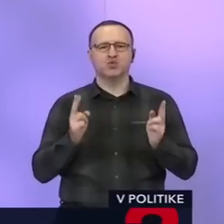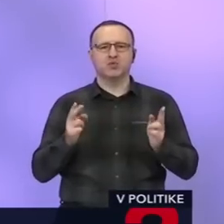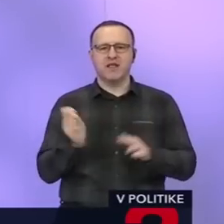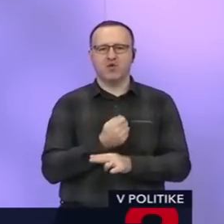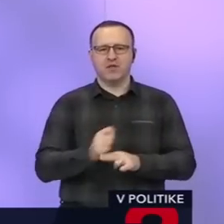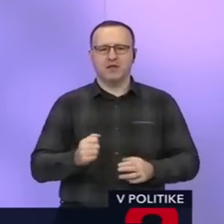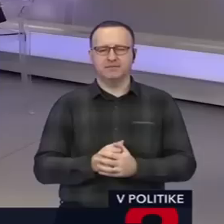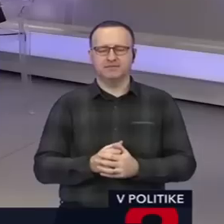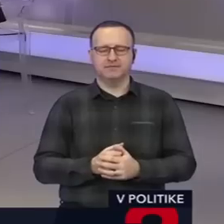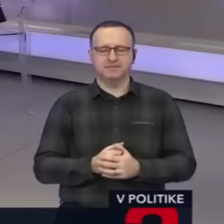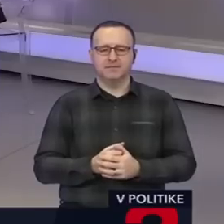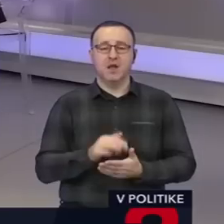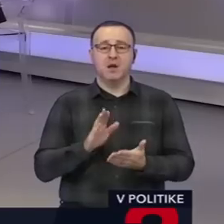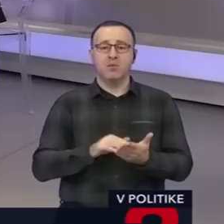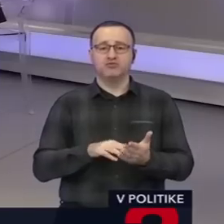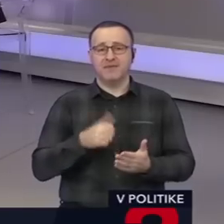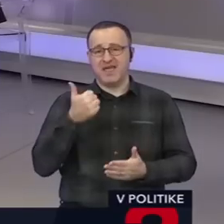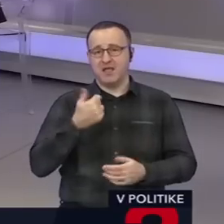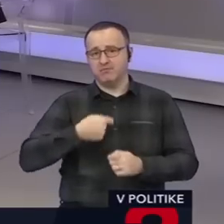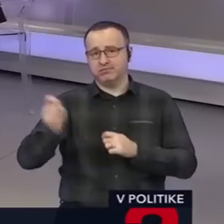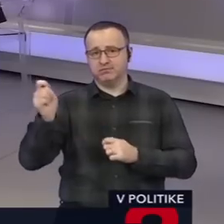Ja použijem jeden argument,